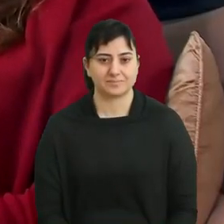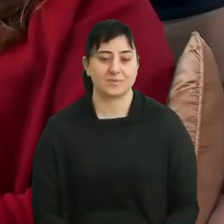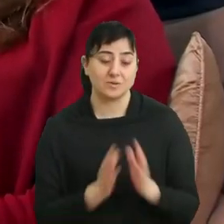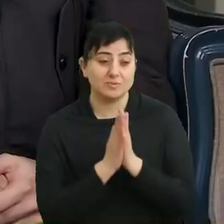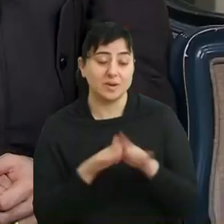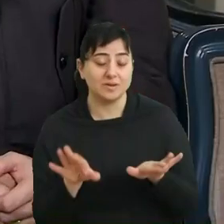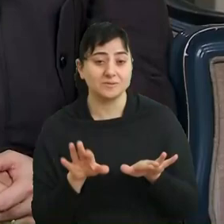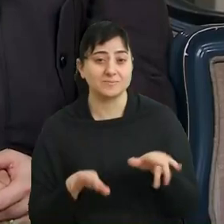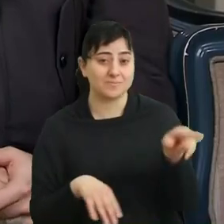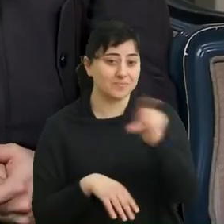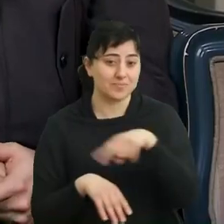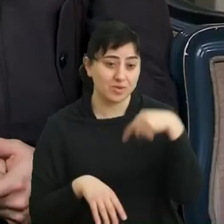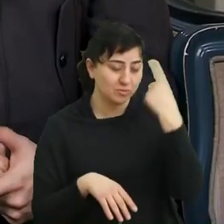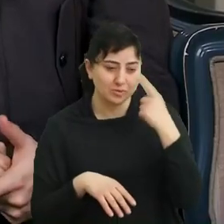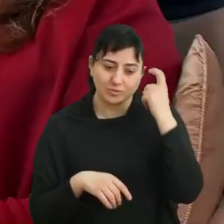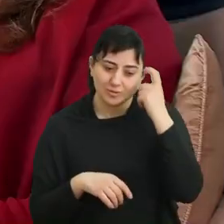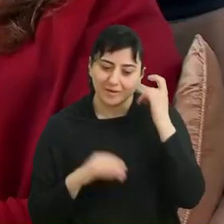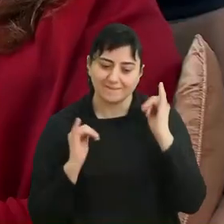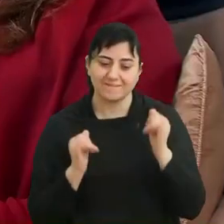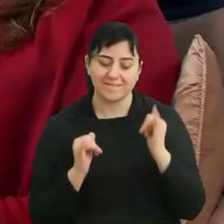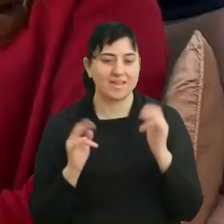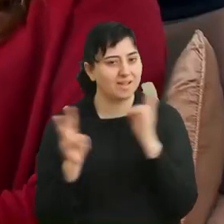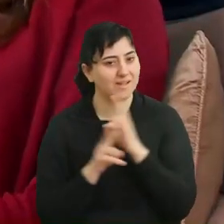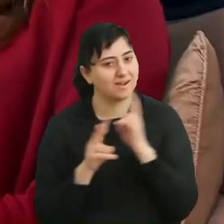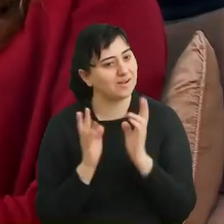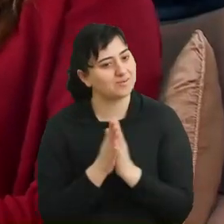Kusura bakmayın da size suratınızı düşündükçe külahsım